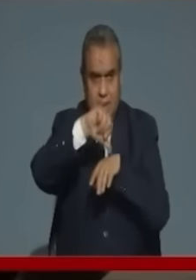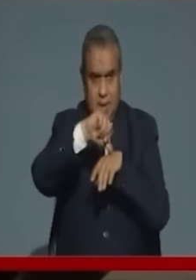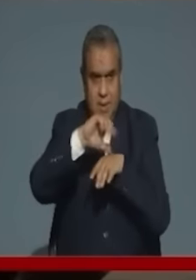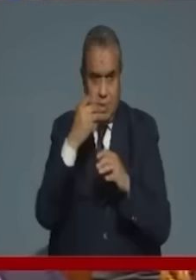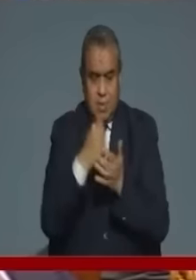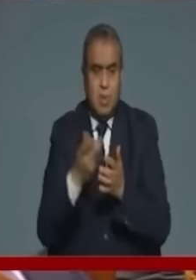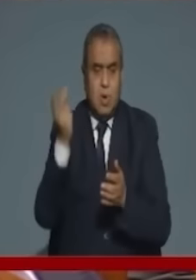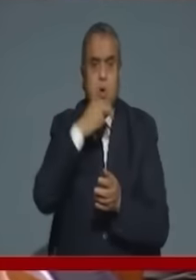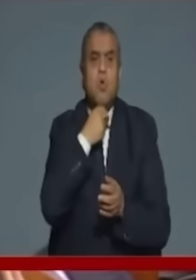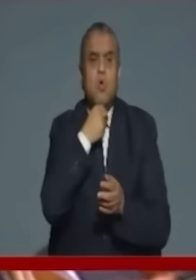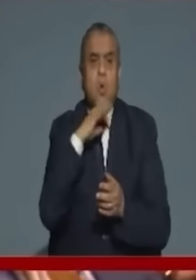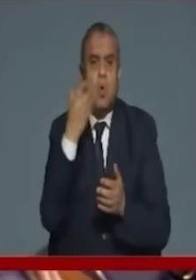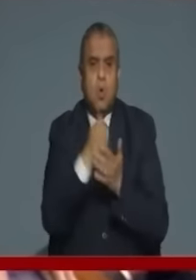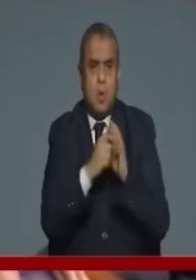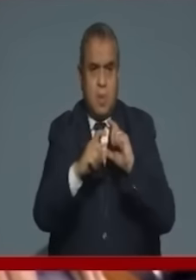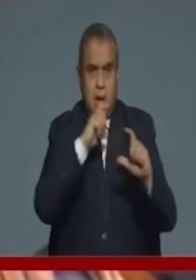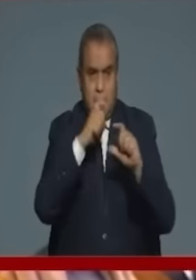زيه.